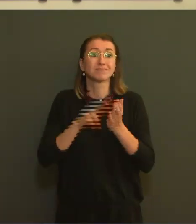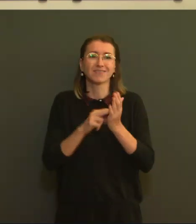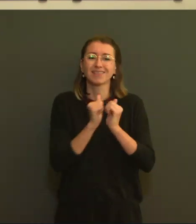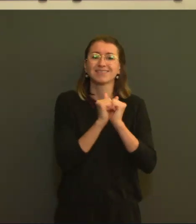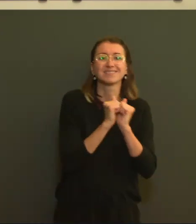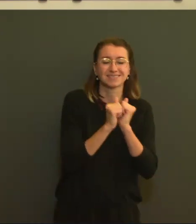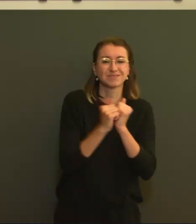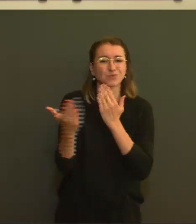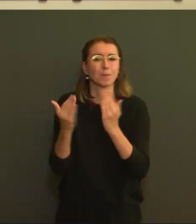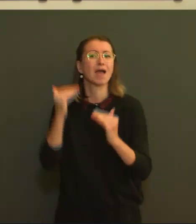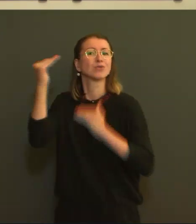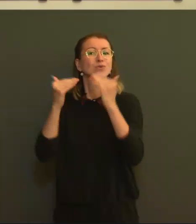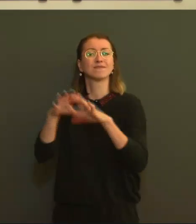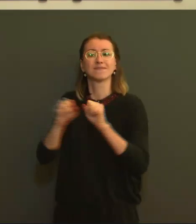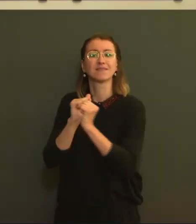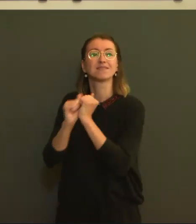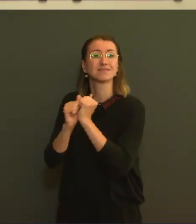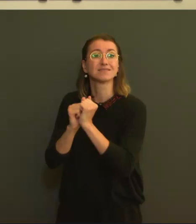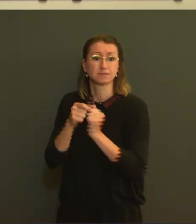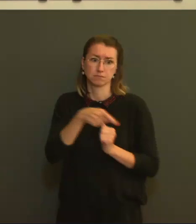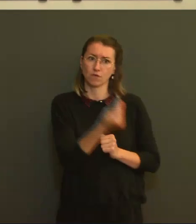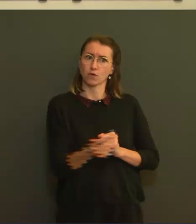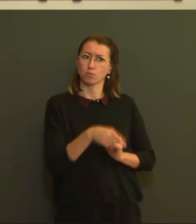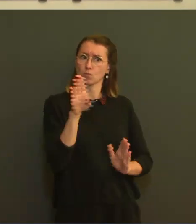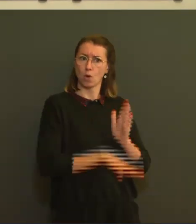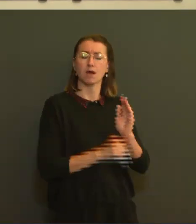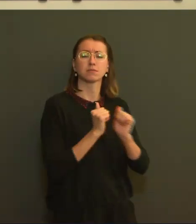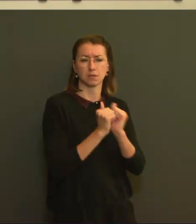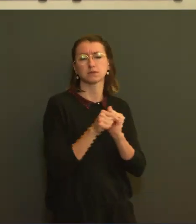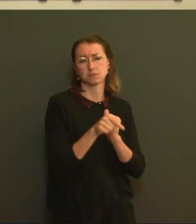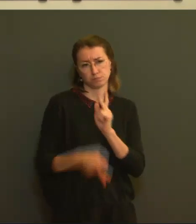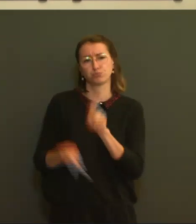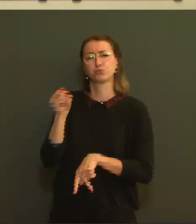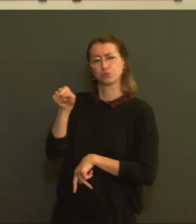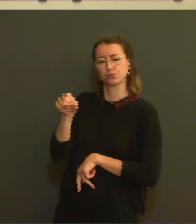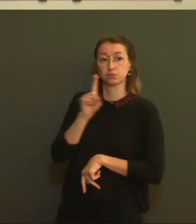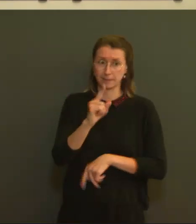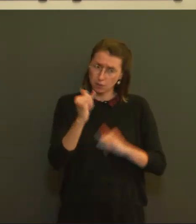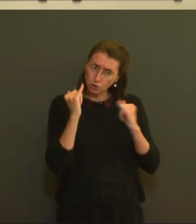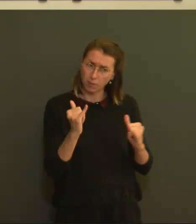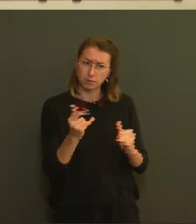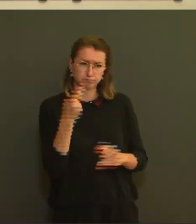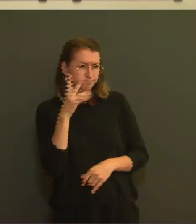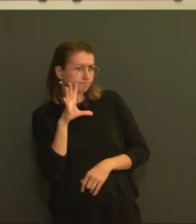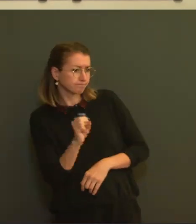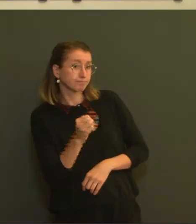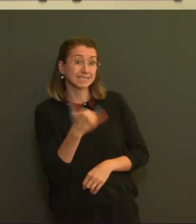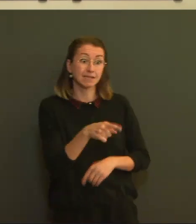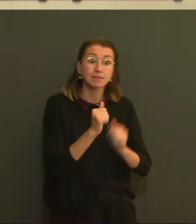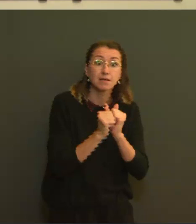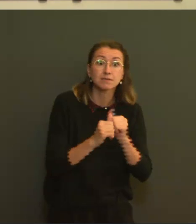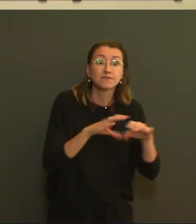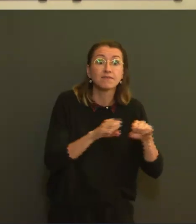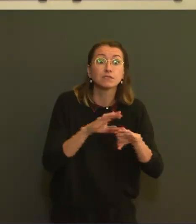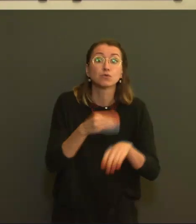moitié de tests que chez les adultes. Mais on sait que le test est proportionnellement moins souvent positif également que chez les